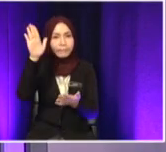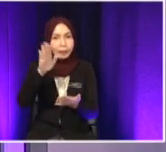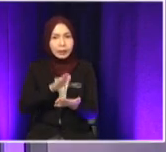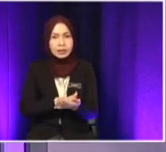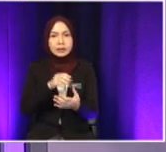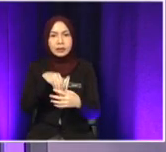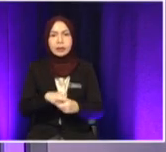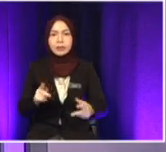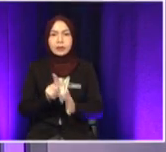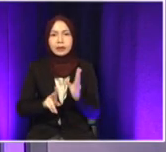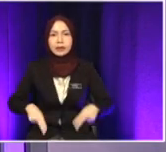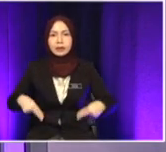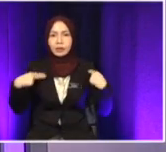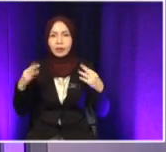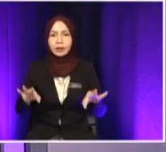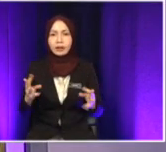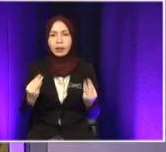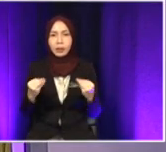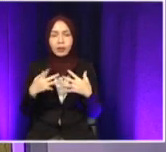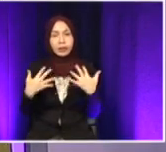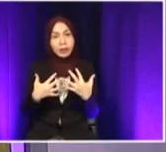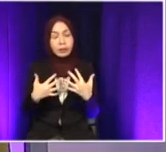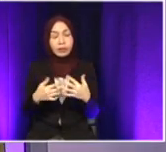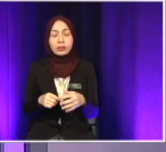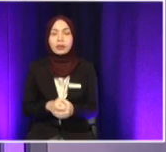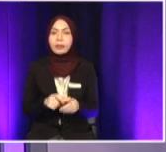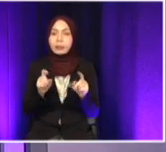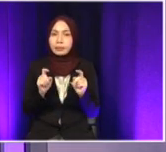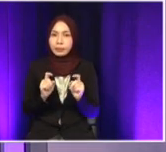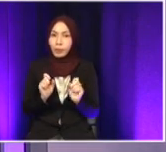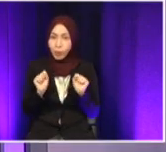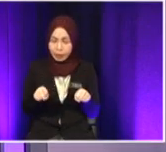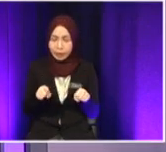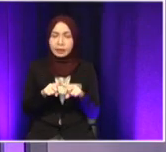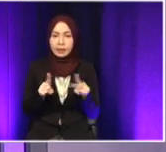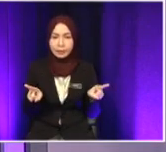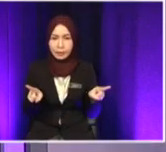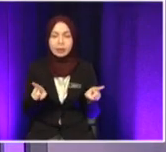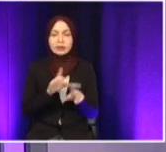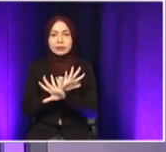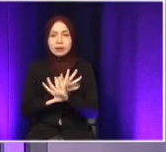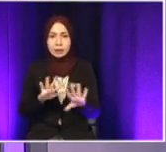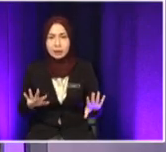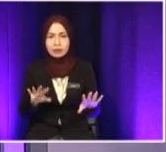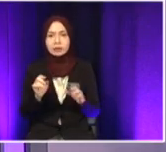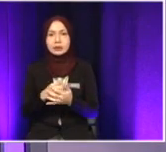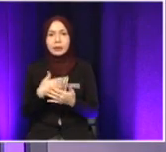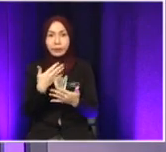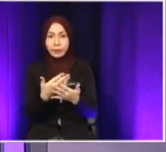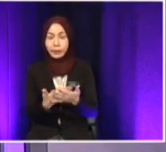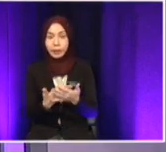berhibur tidak ada masalah tetapi jangan sampai mencerdaskan Oke tanggung jawab kita sebagai